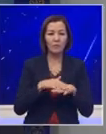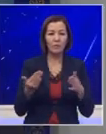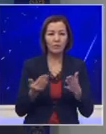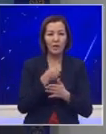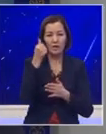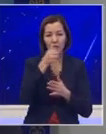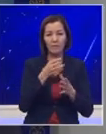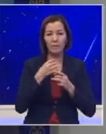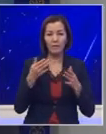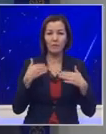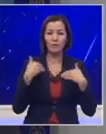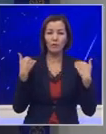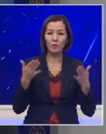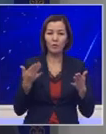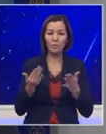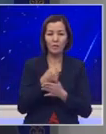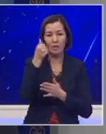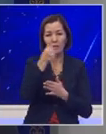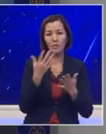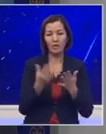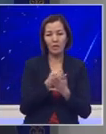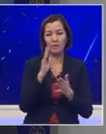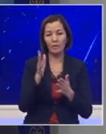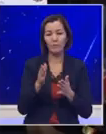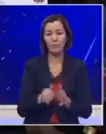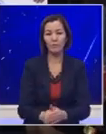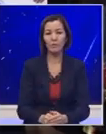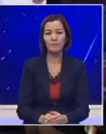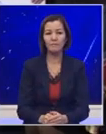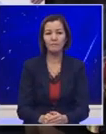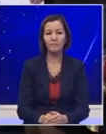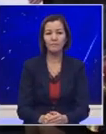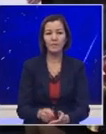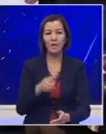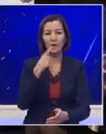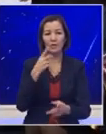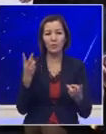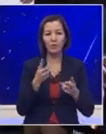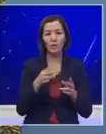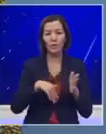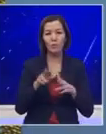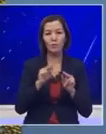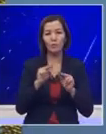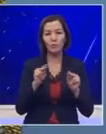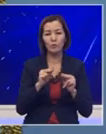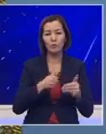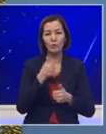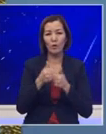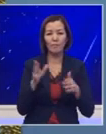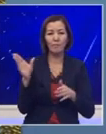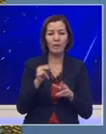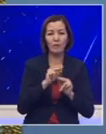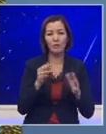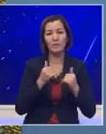мерекесімен шын жүректен құттықтаймын. Жаңа жылда жаңа табыстарға жете берейік. Айта кетерлігі, үздік мұғалім байқауы бұл барлық